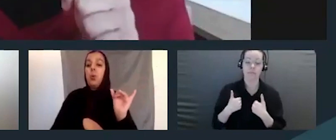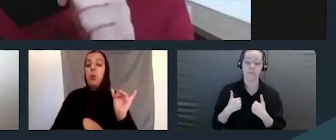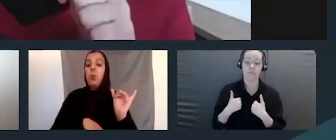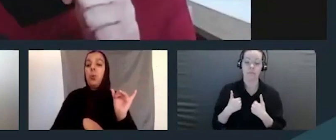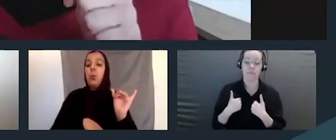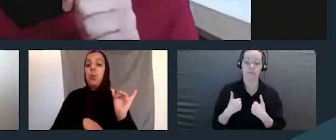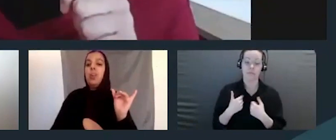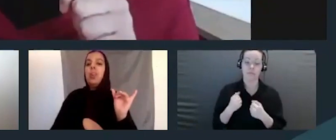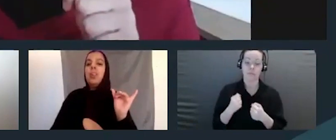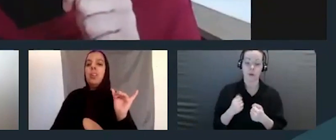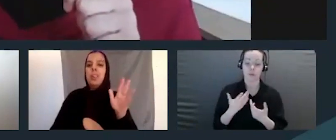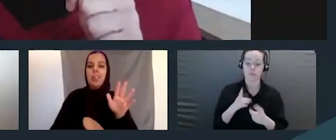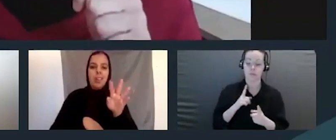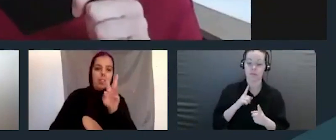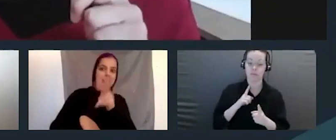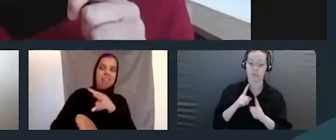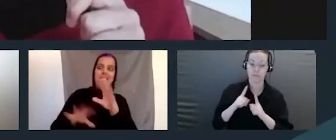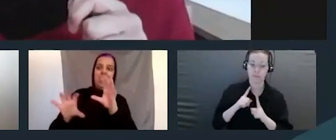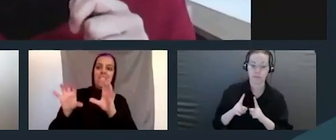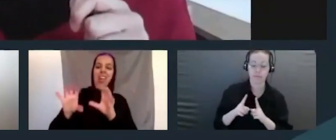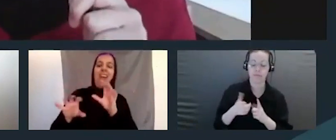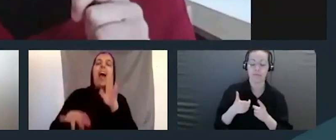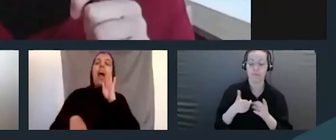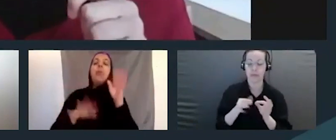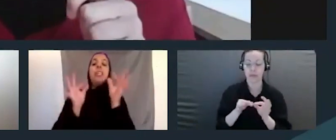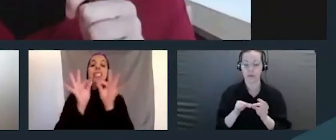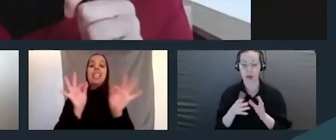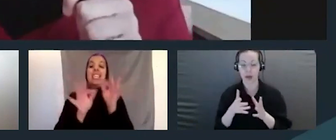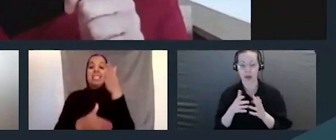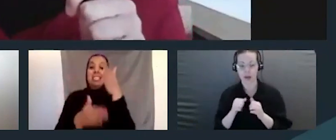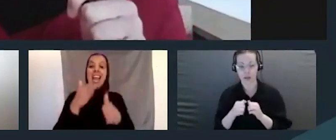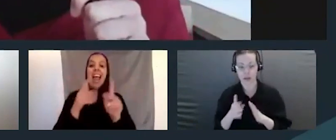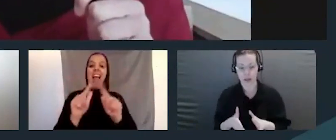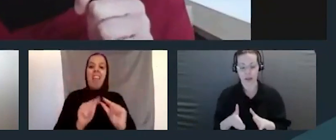et Merrick va revenir sans la caméra.